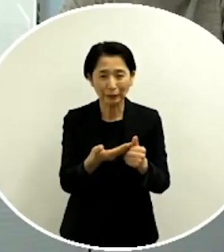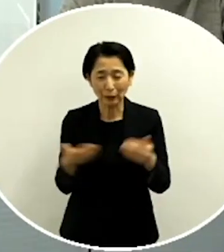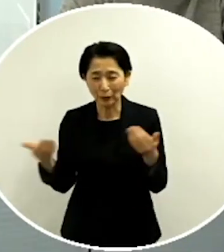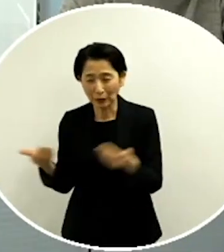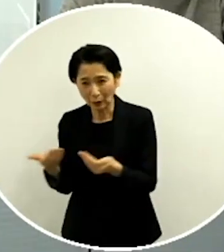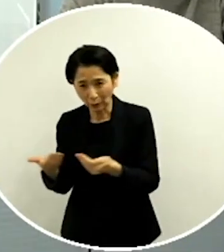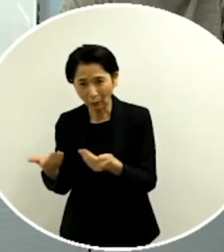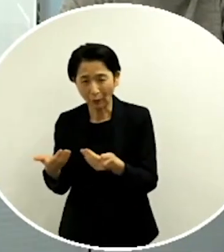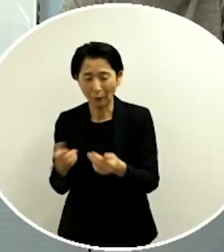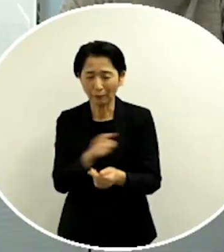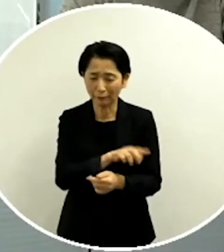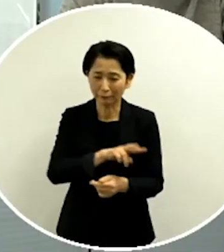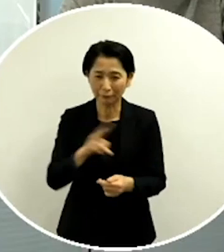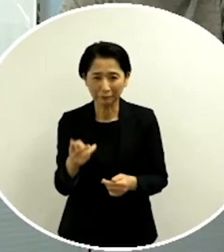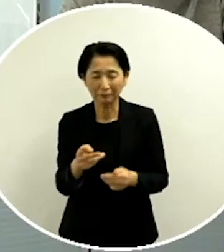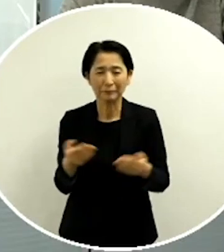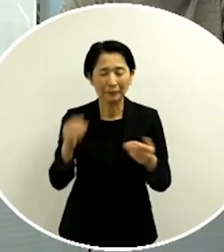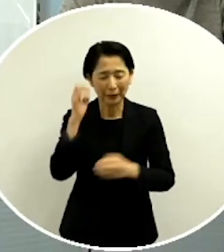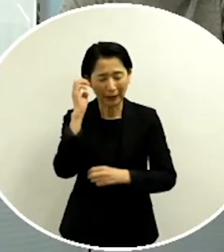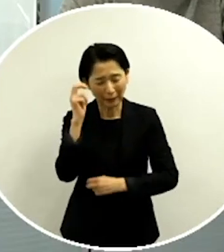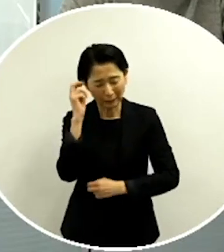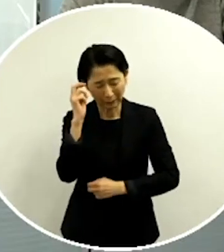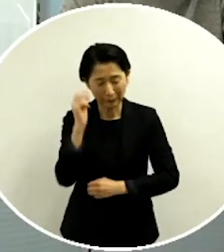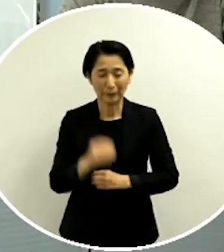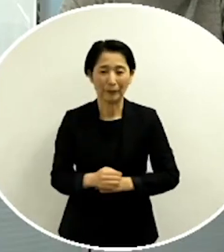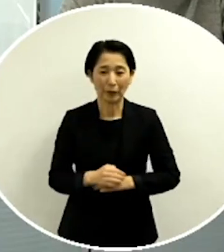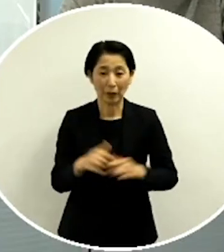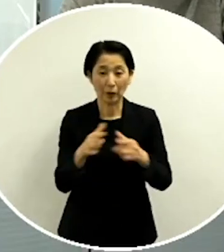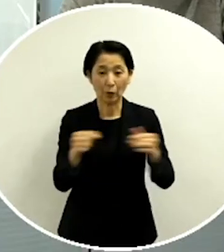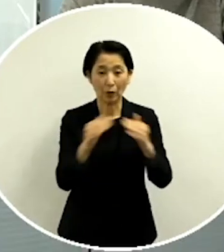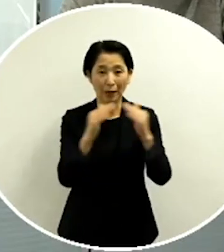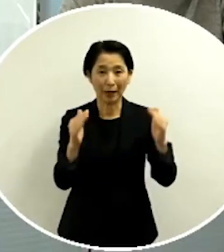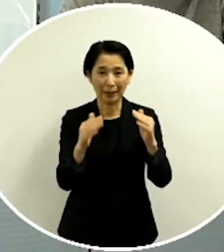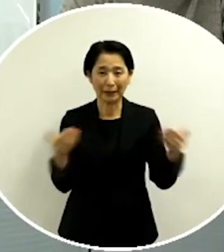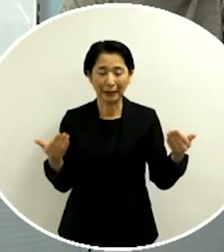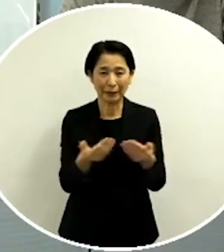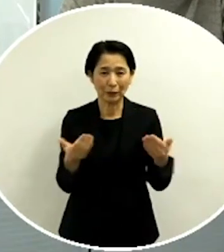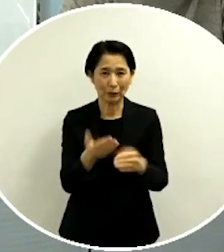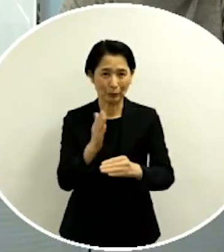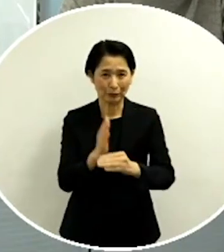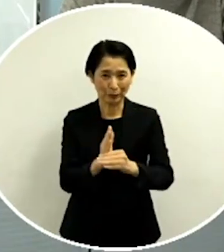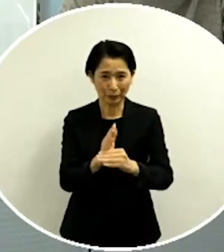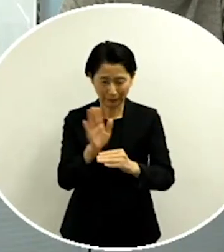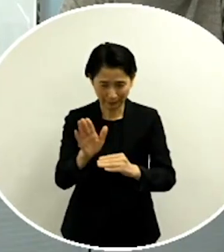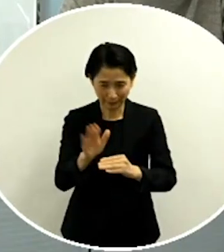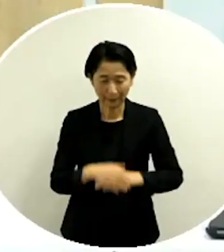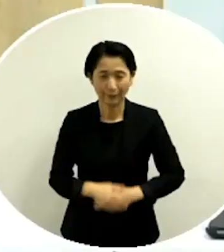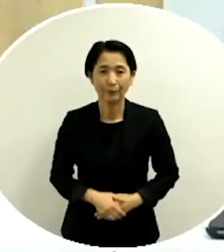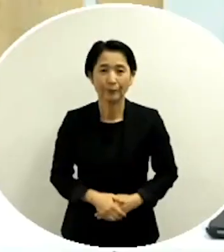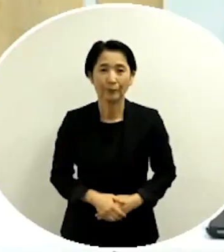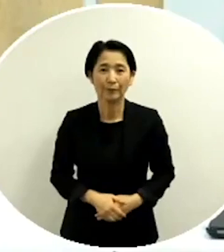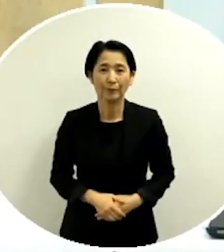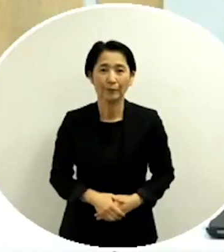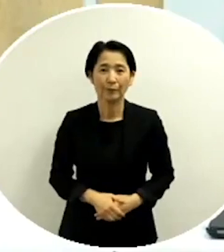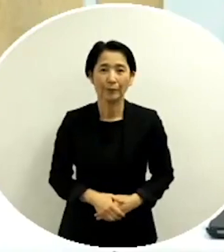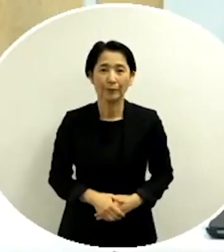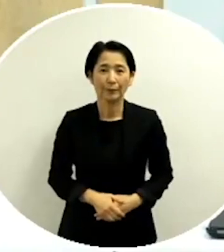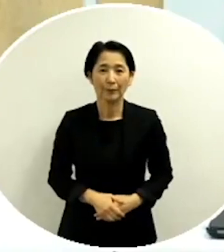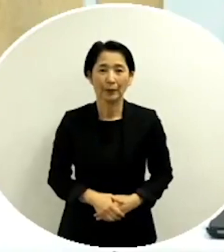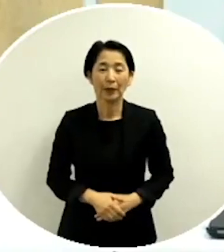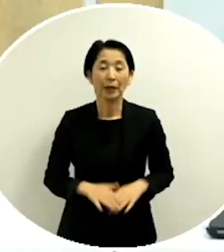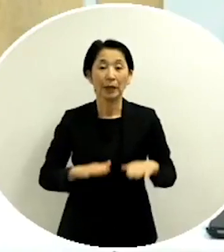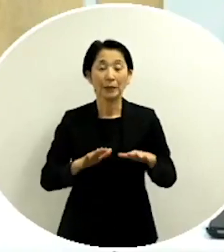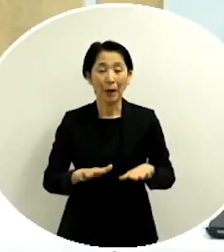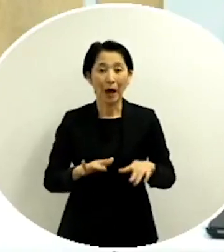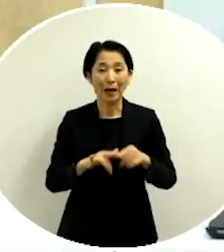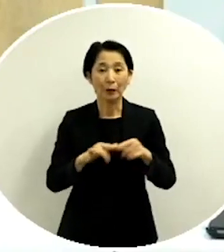ながらそれでも何とか国会で仕事をさせていただいておりますあの今の日本